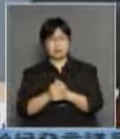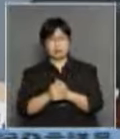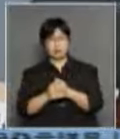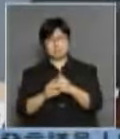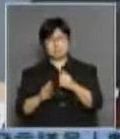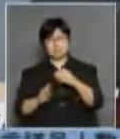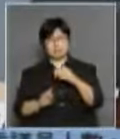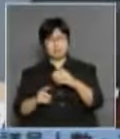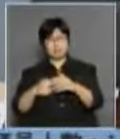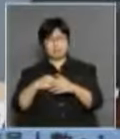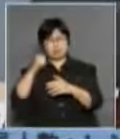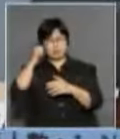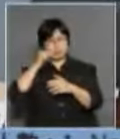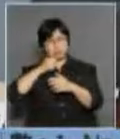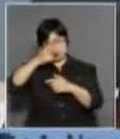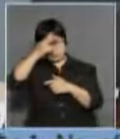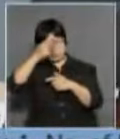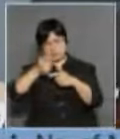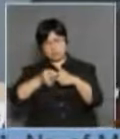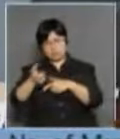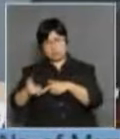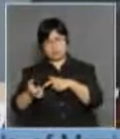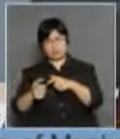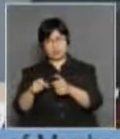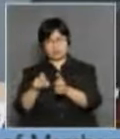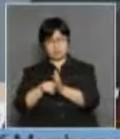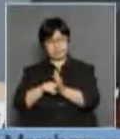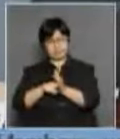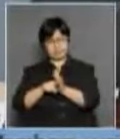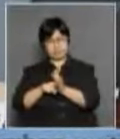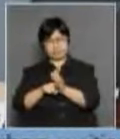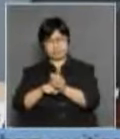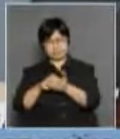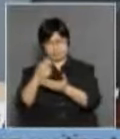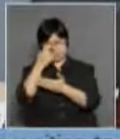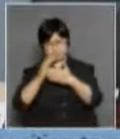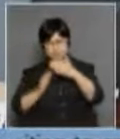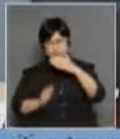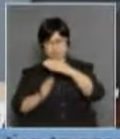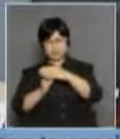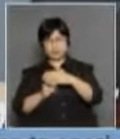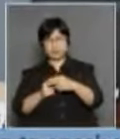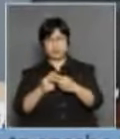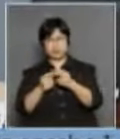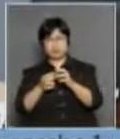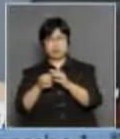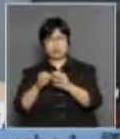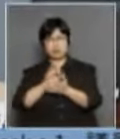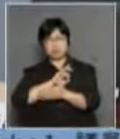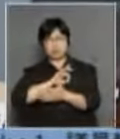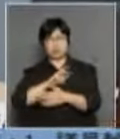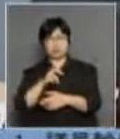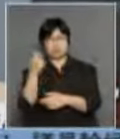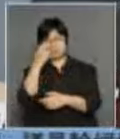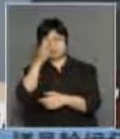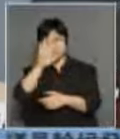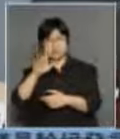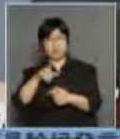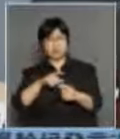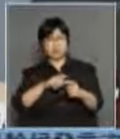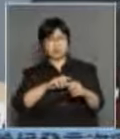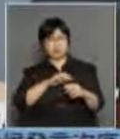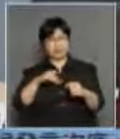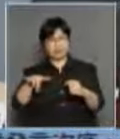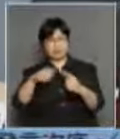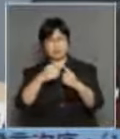津的資產審查的上限，這個工聯會就不審查，泛民又不審查，你有沒有